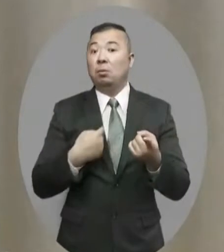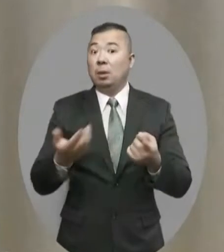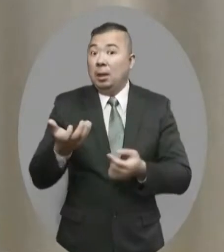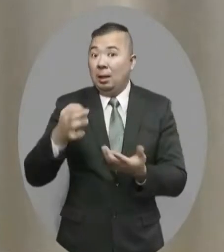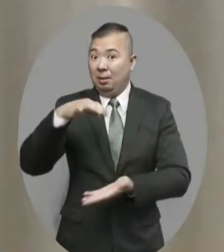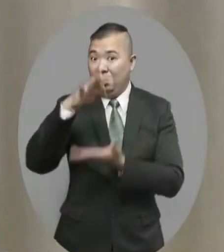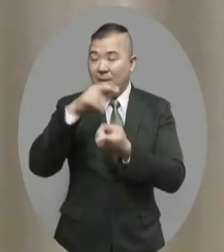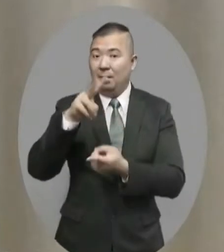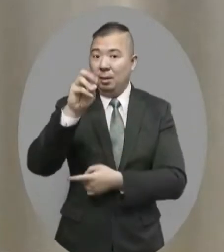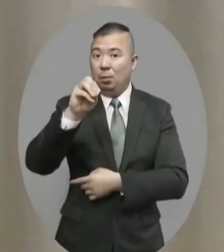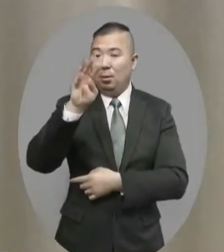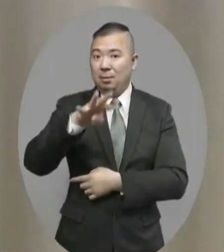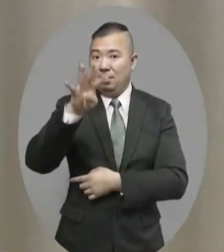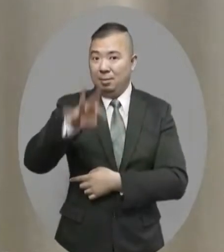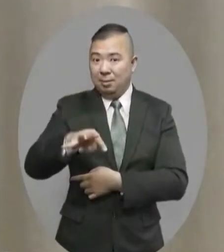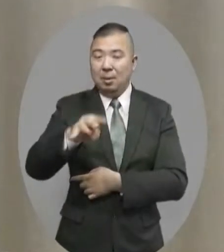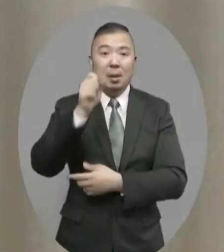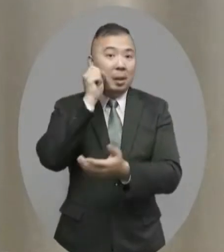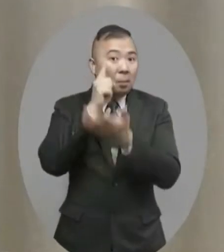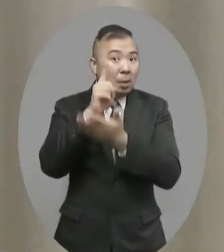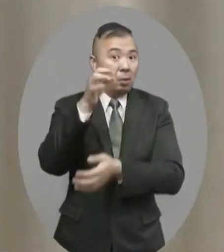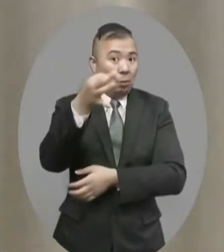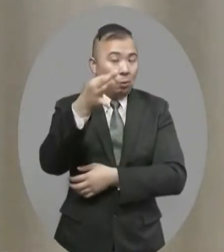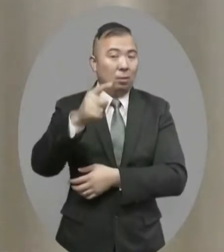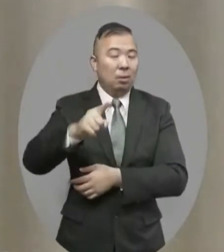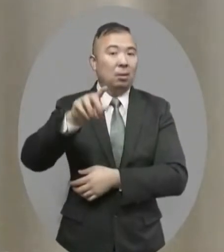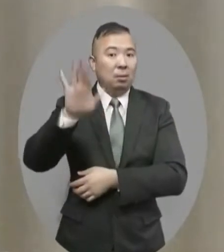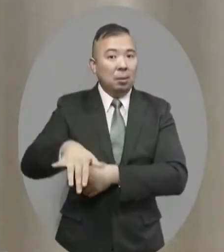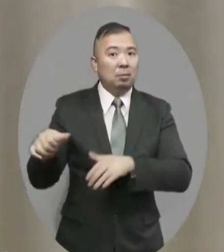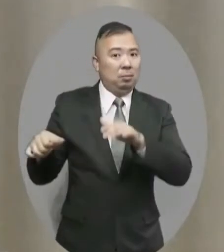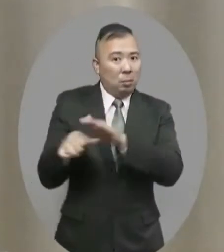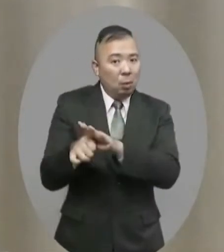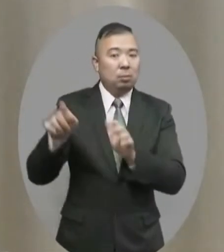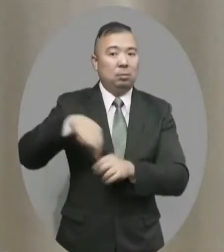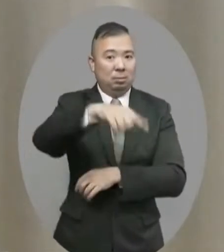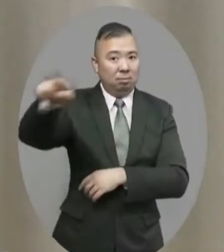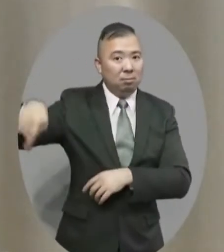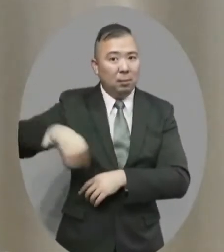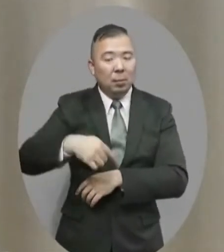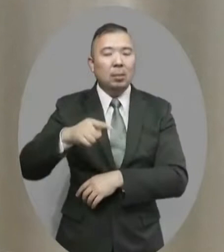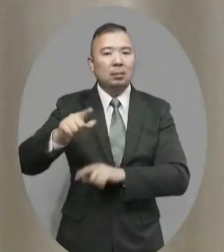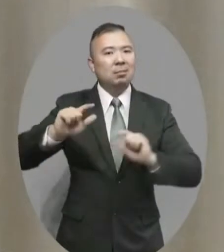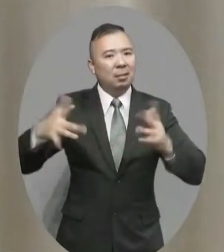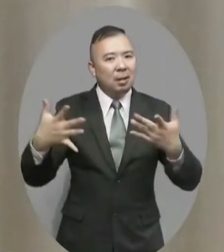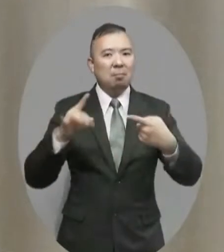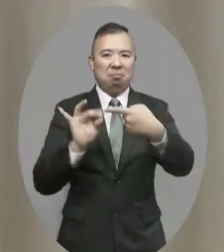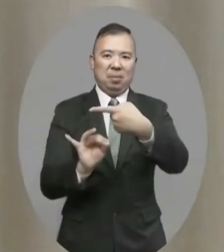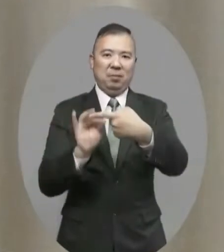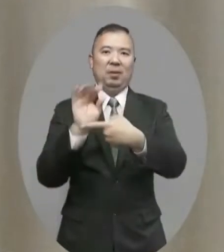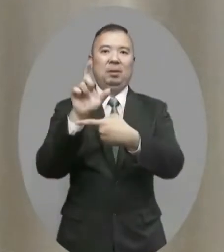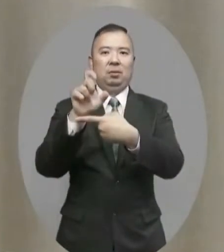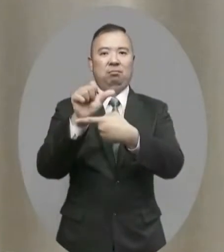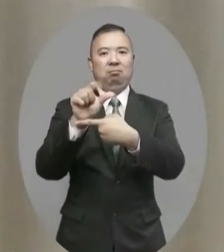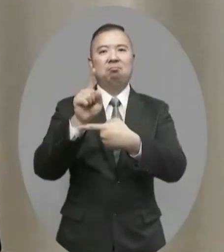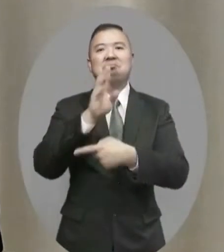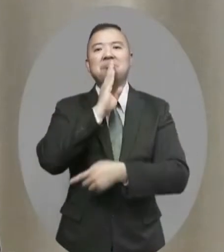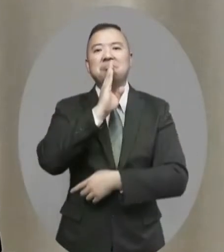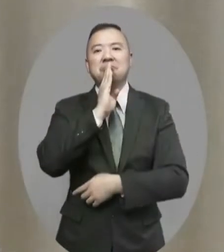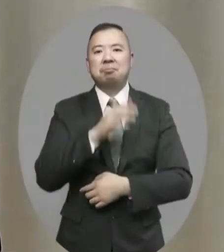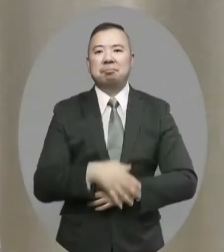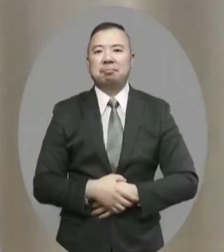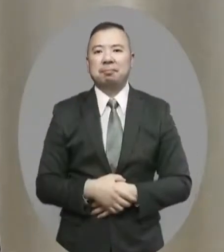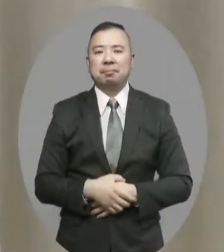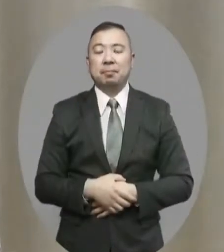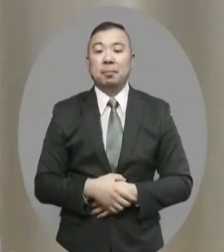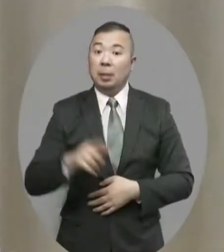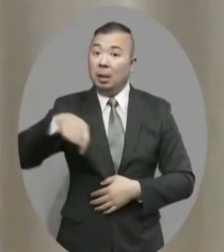的这24000以下的自愿作业者，他1,335,061，占了大概65%。那这个